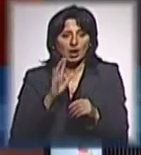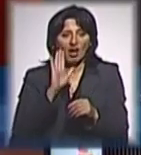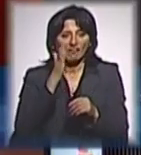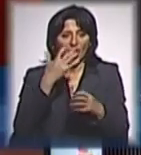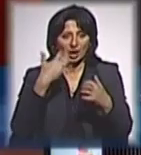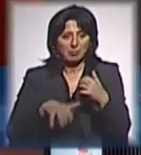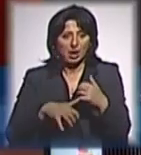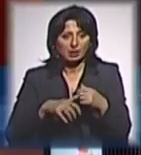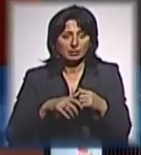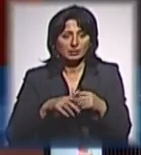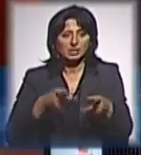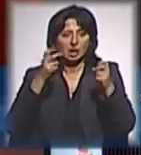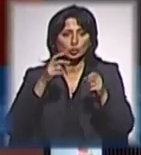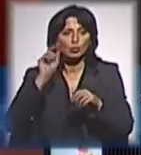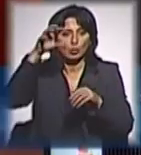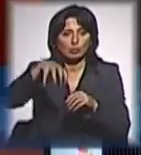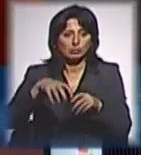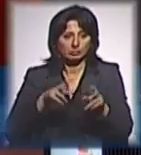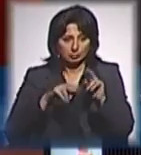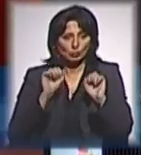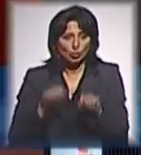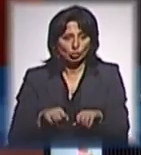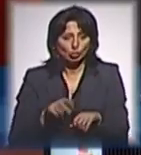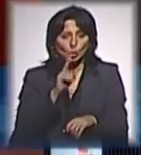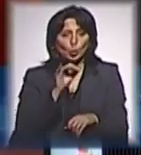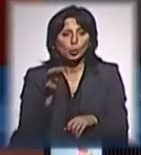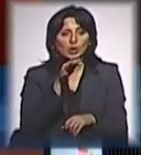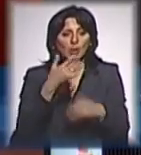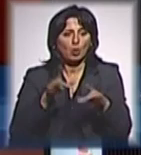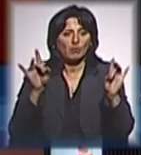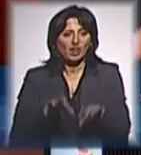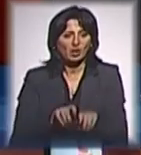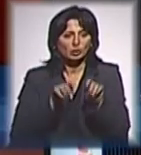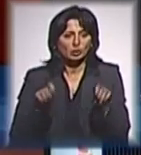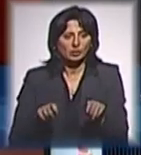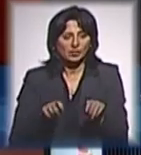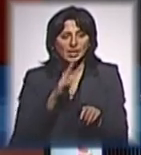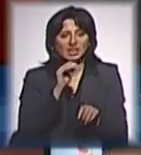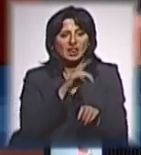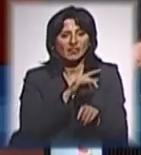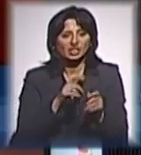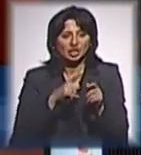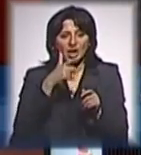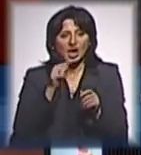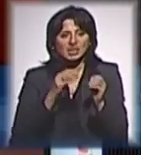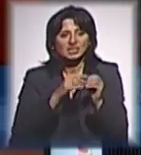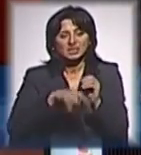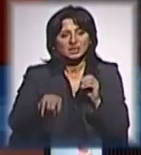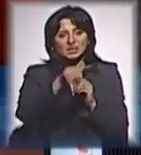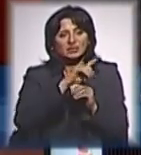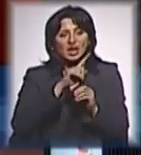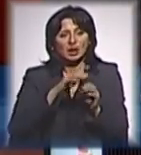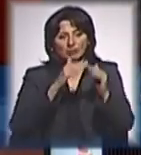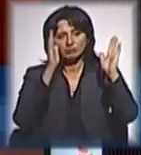ქალაქის მერიამ გასცა სასტუმრო შენებლობის ნებართვა. ან კუსტბაზე უკვე აშენდა რესტორანი, ან წავკიში ათეულობით ჰექტარი გაიჩეხა იმისთვის, რომ იქ